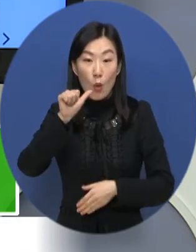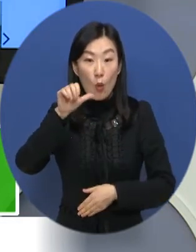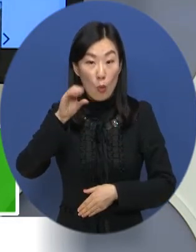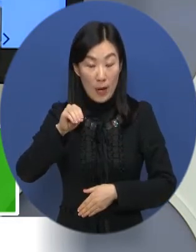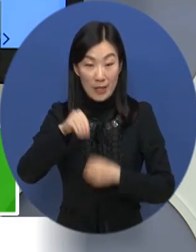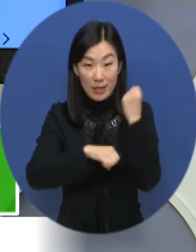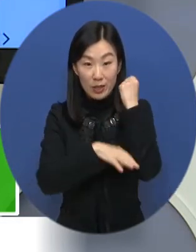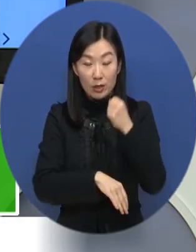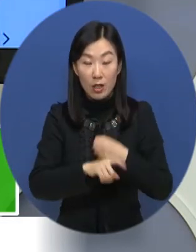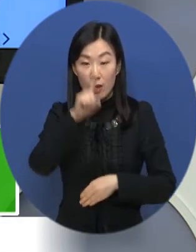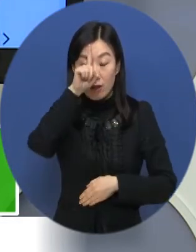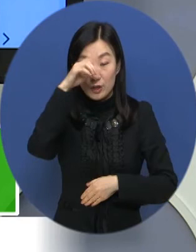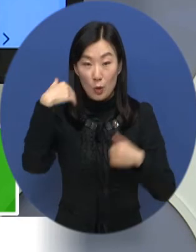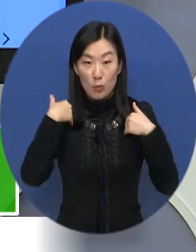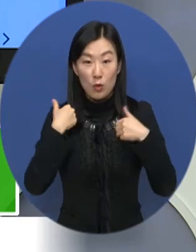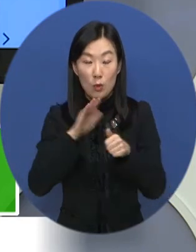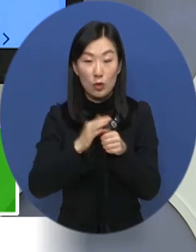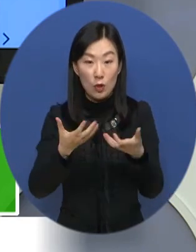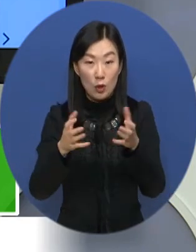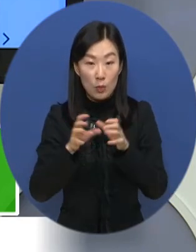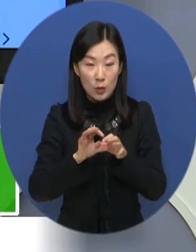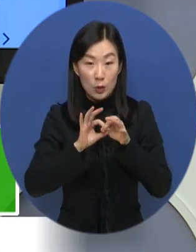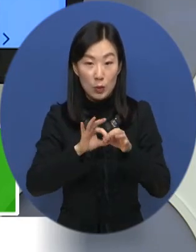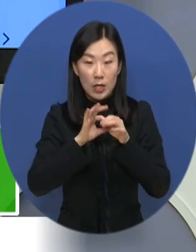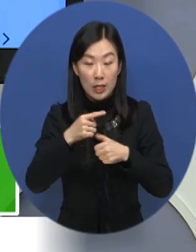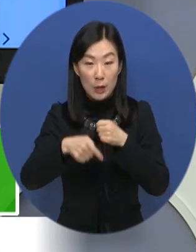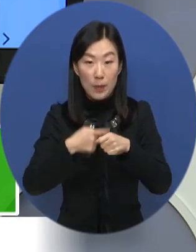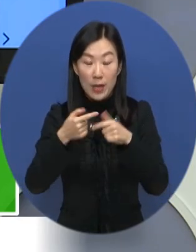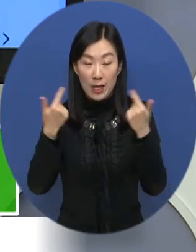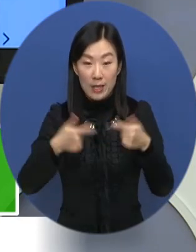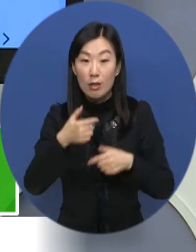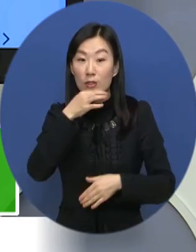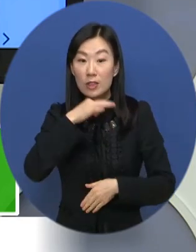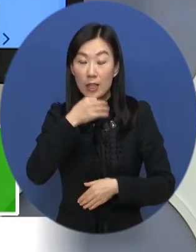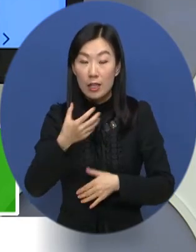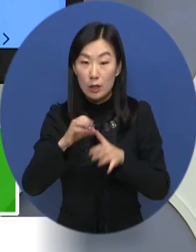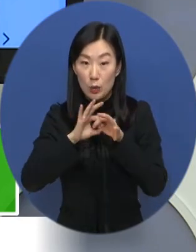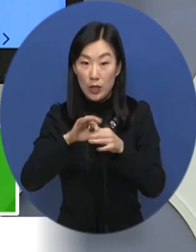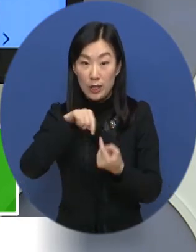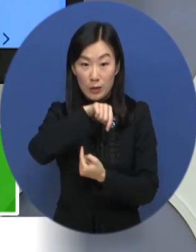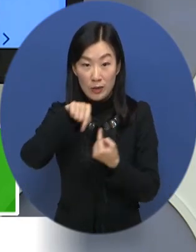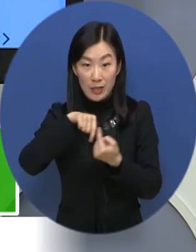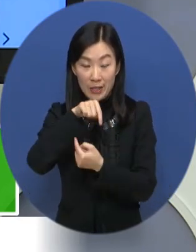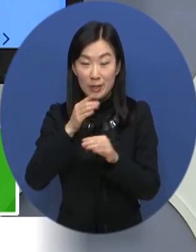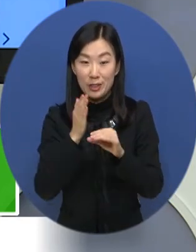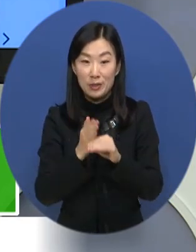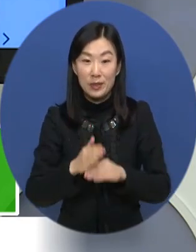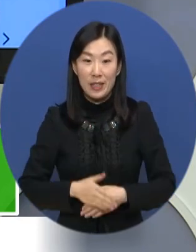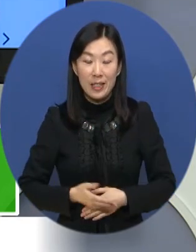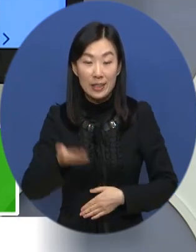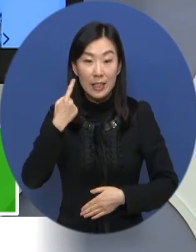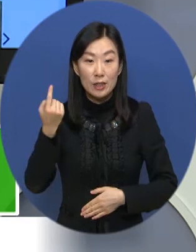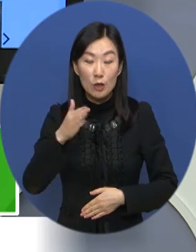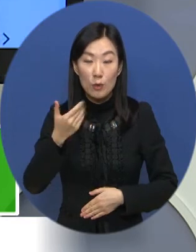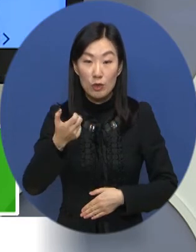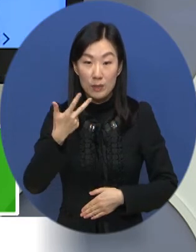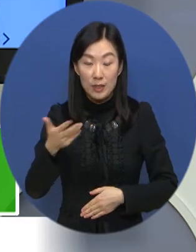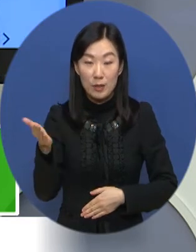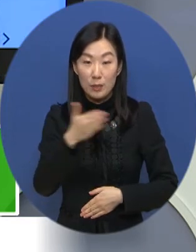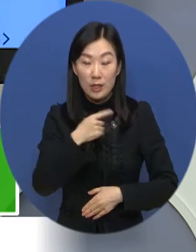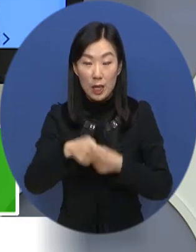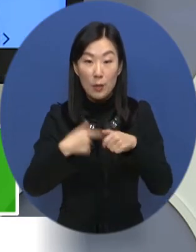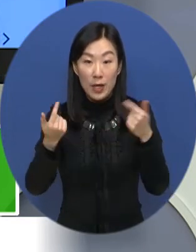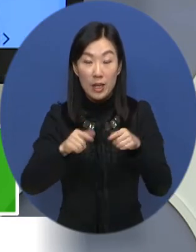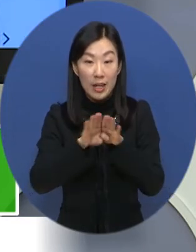벨트 국제장애인상상금5만달러 와정부보조금으로조성된기금에서발생하는연간이자수익으로운영됩니다. 1997년부터매년